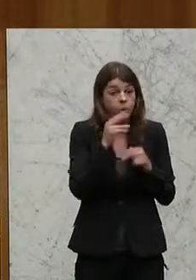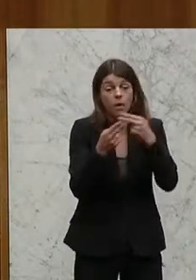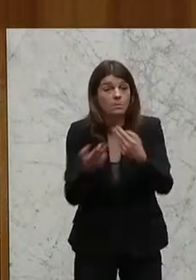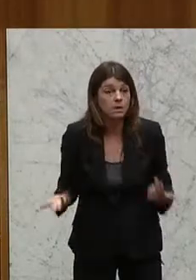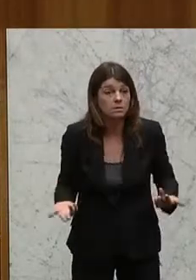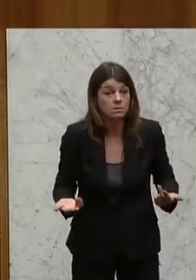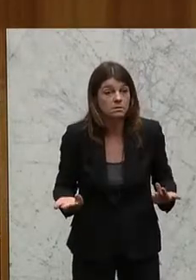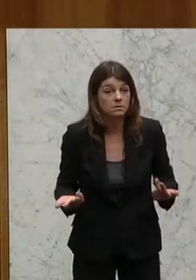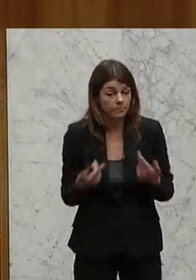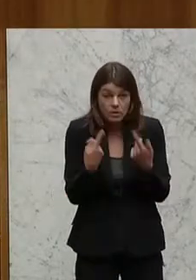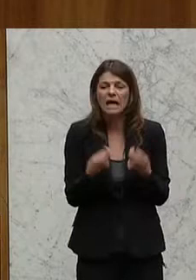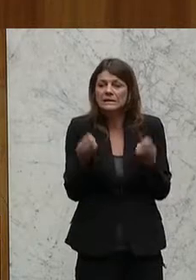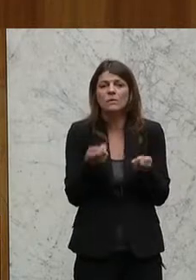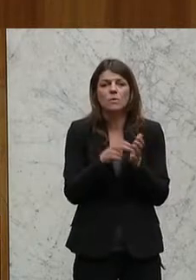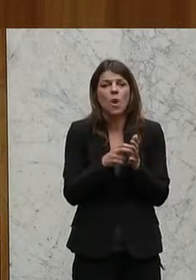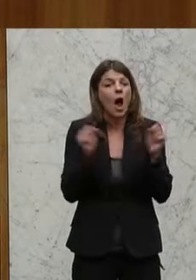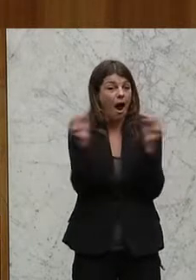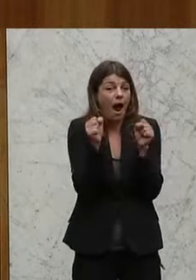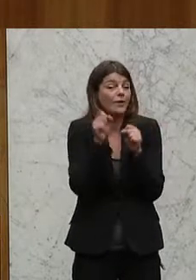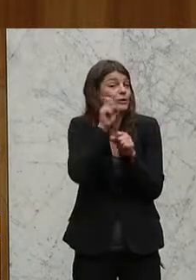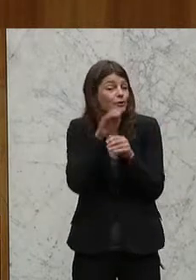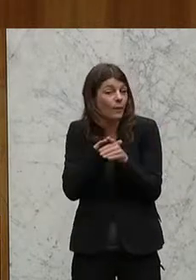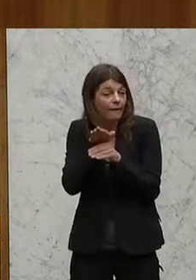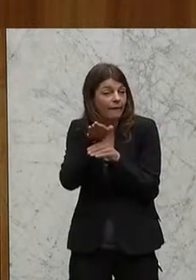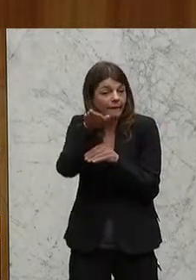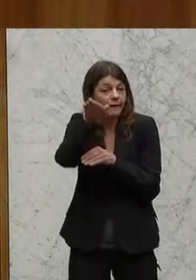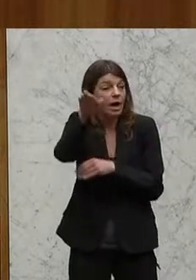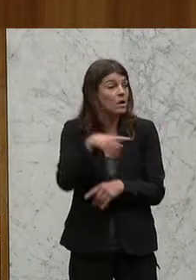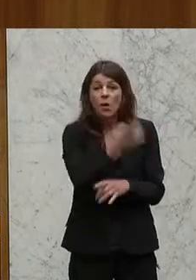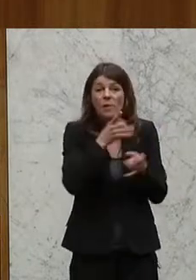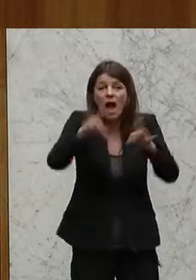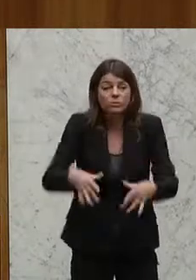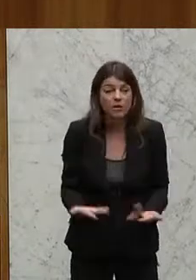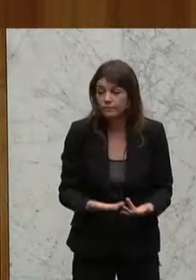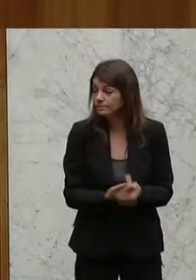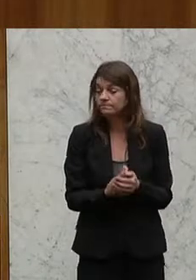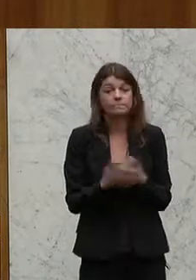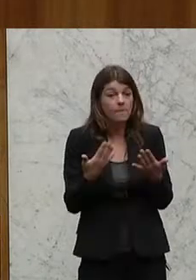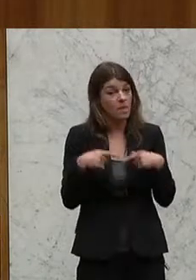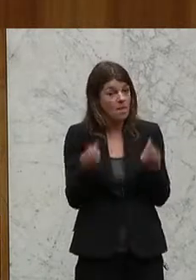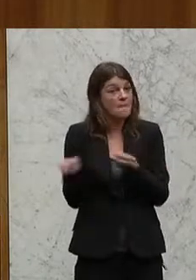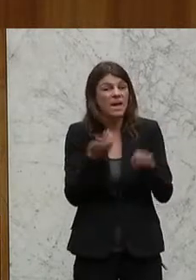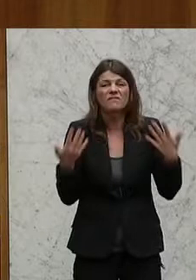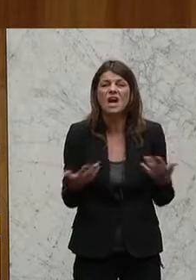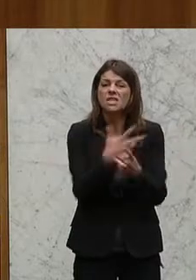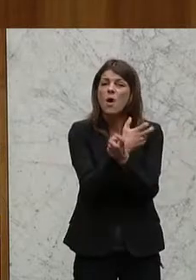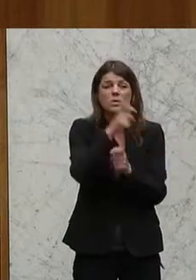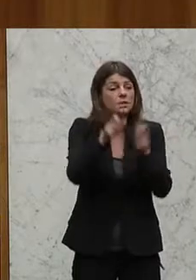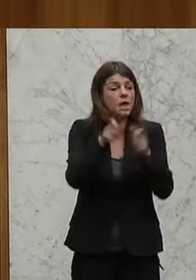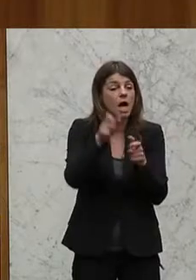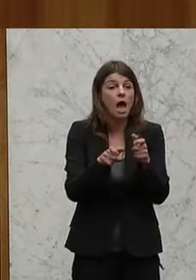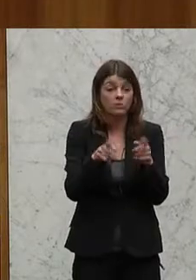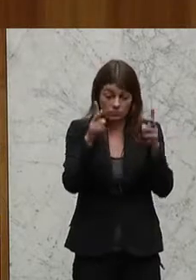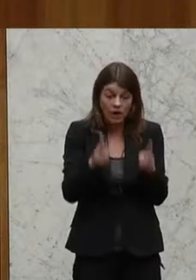wurde. Und dann gibt es die sogenannte kalte Progression, die Sie auch nicht abschaffen wollen, die dann dazu führt, dass die Österreicher